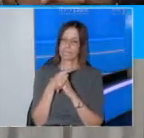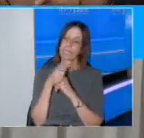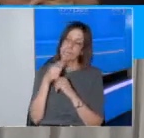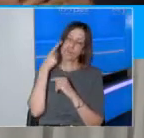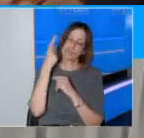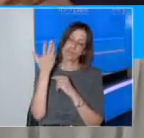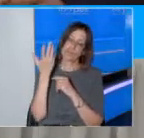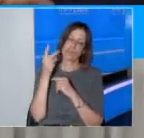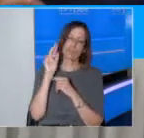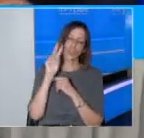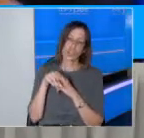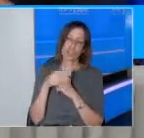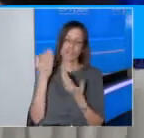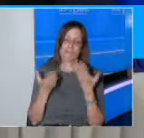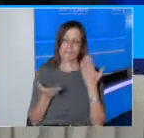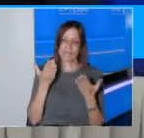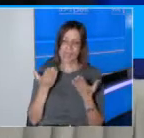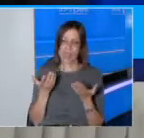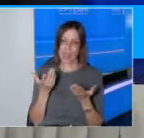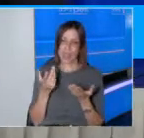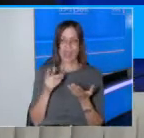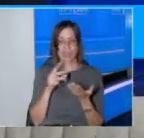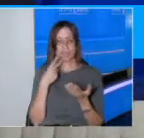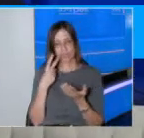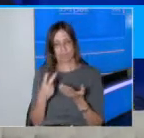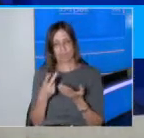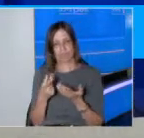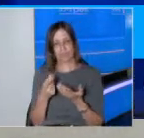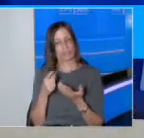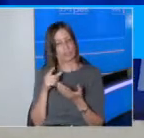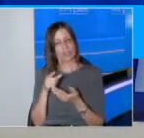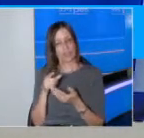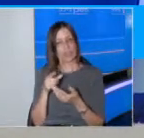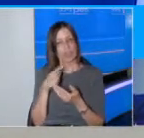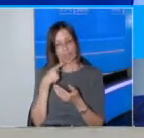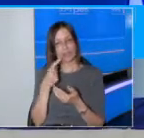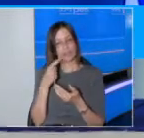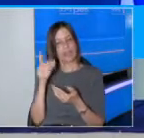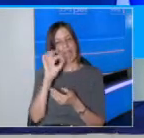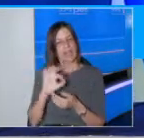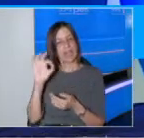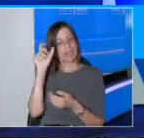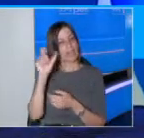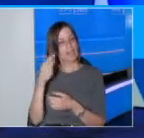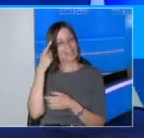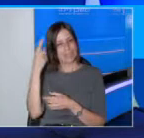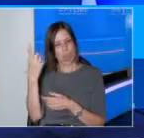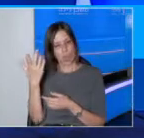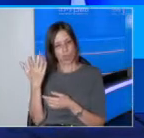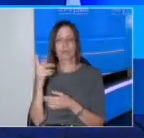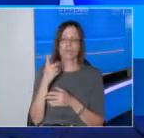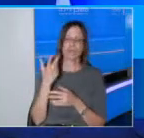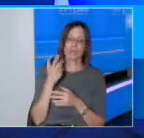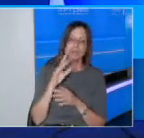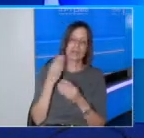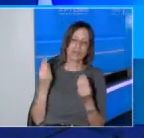ואתה יודע, יש הבדל בין להוצאת לבייס שלך, שאתה עדיין אדם אידיאולוג, לבין להוציא